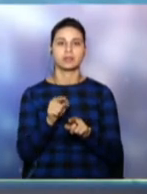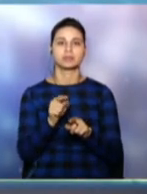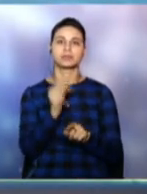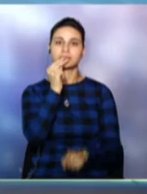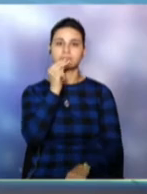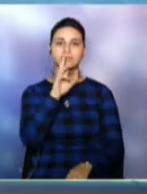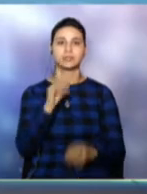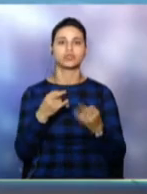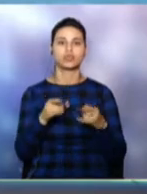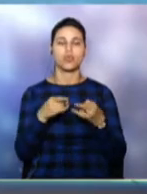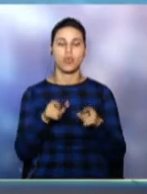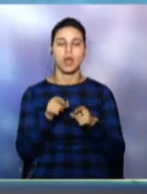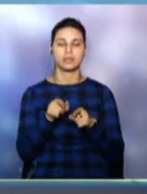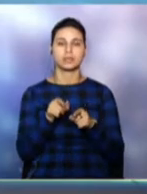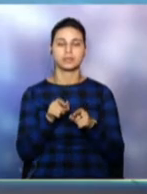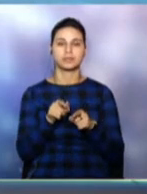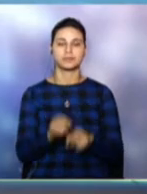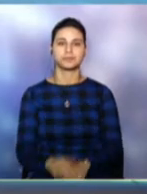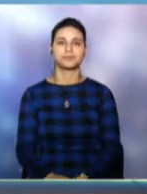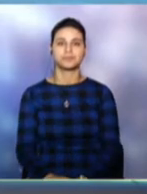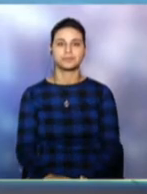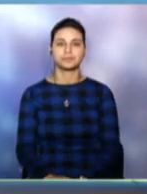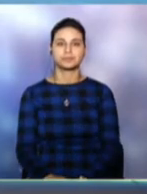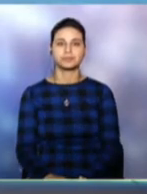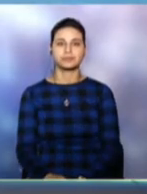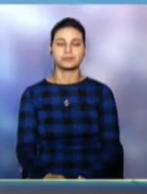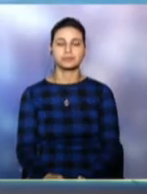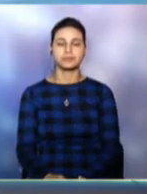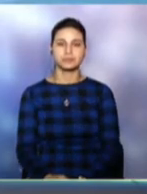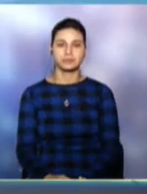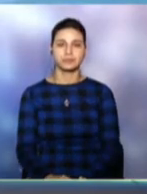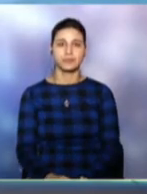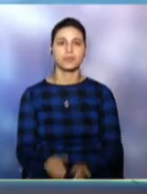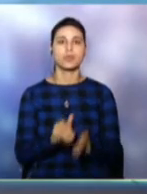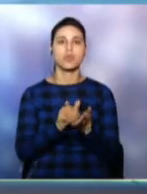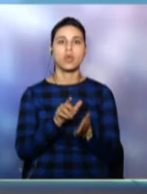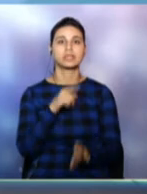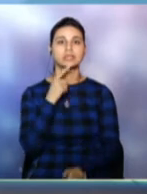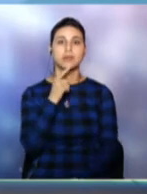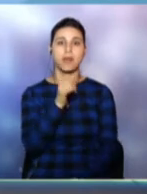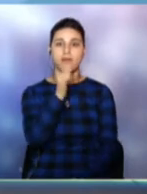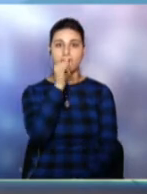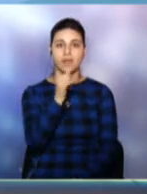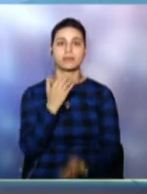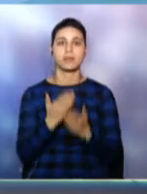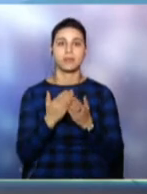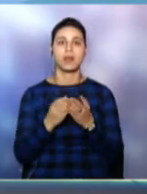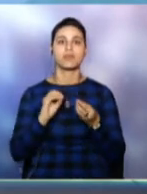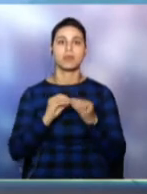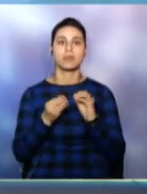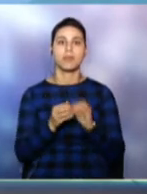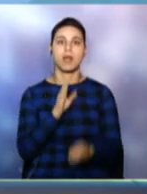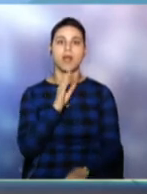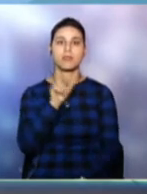მირთმევა და შოკოლადის მირთმევა უფრო მეტად უარის თქმა თუ უფრო მეტ ზიანს მოუტანს